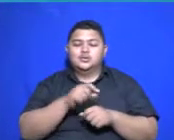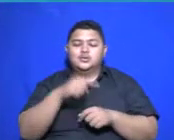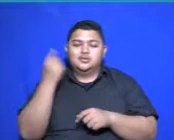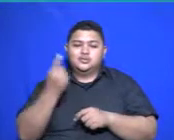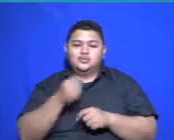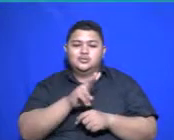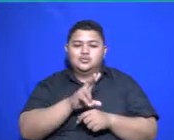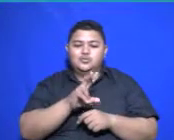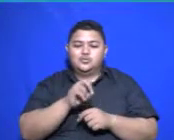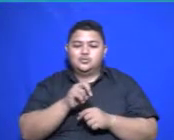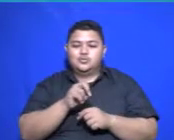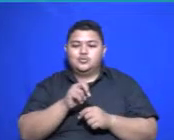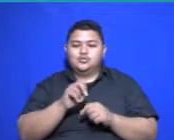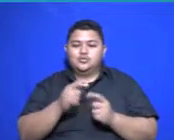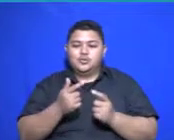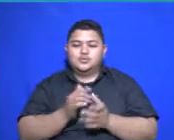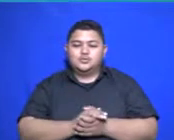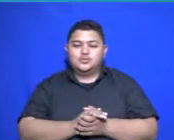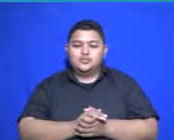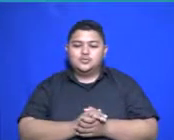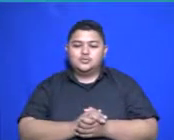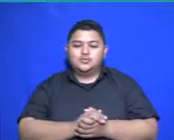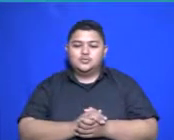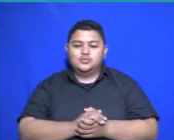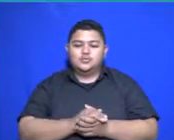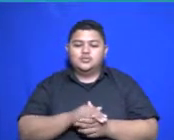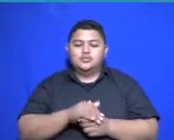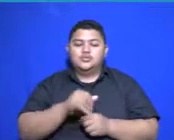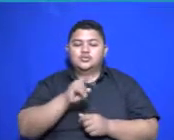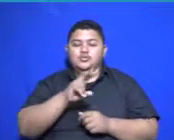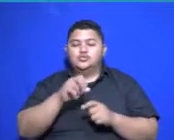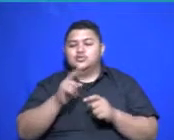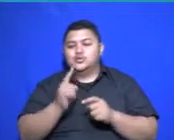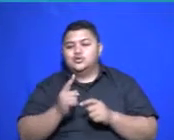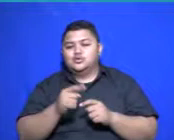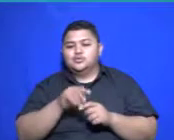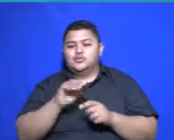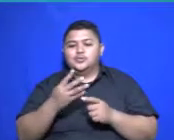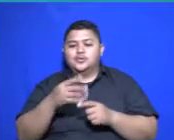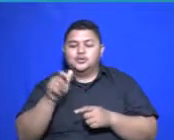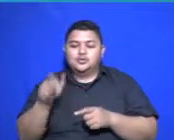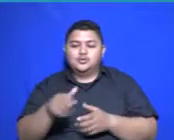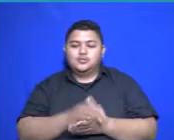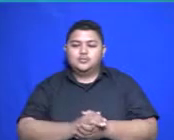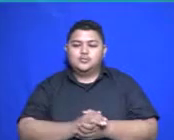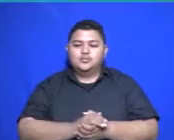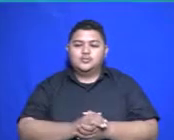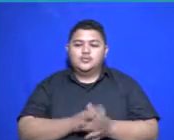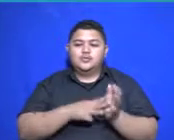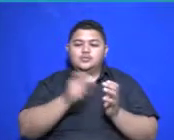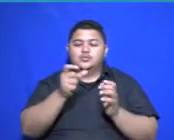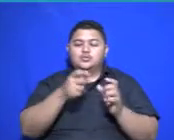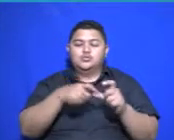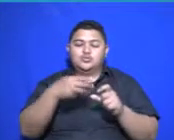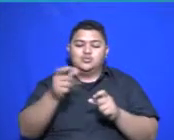tahun 2017 itu 2.194 orang. Kemudian untuk museum nasional mengalami